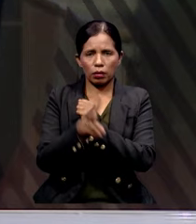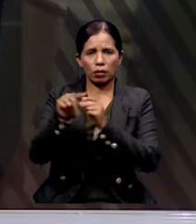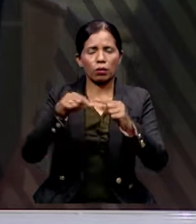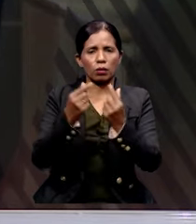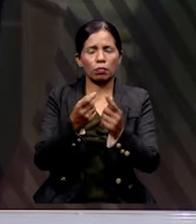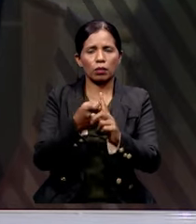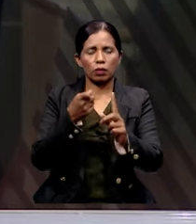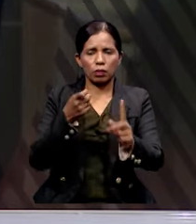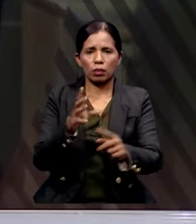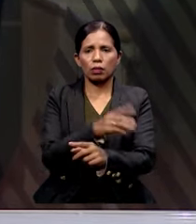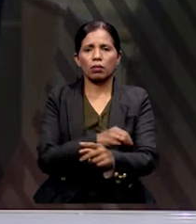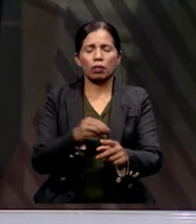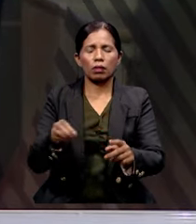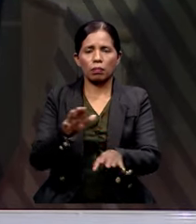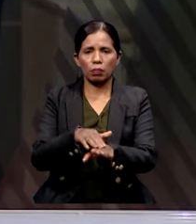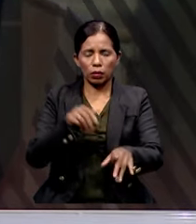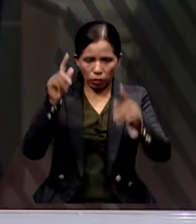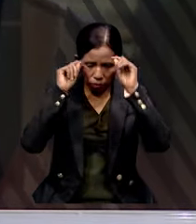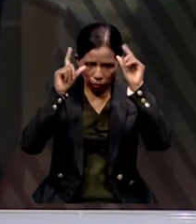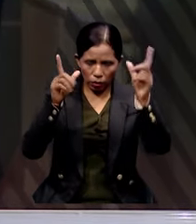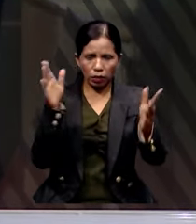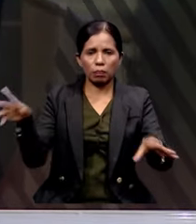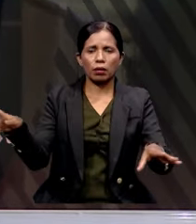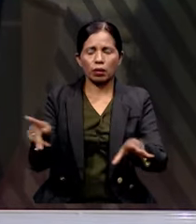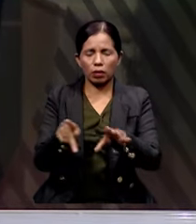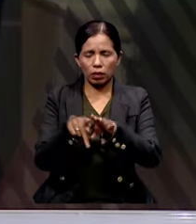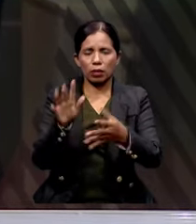bilateralengara timur timore